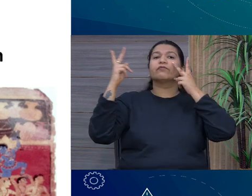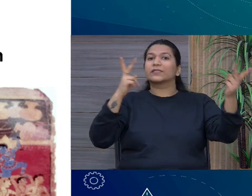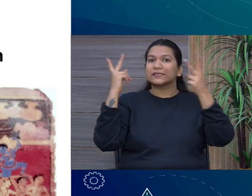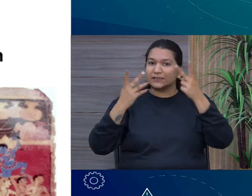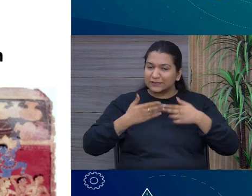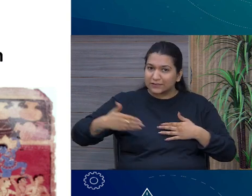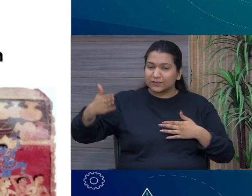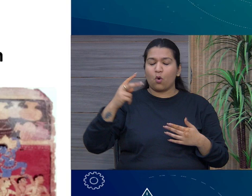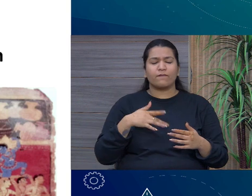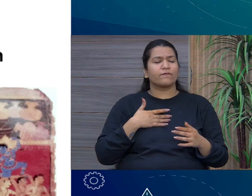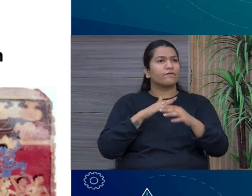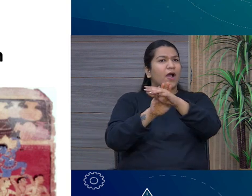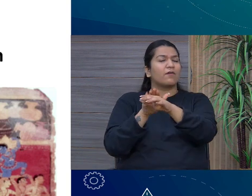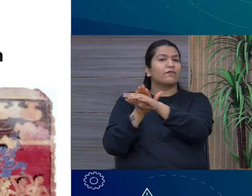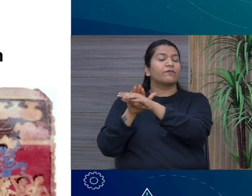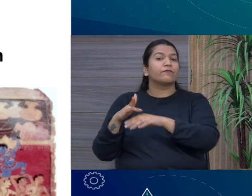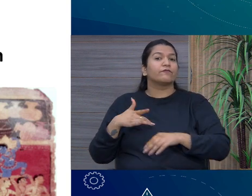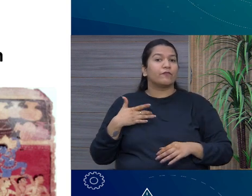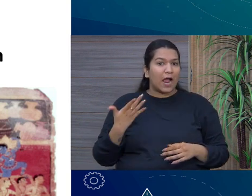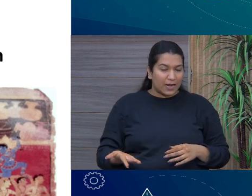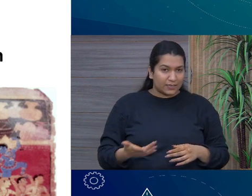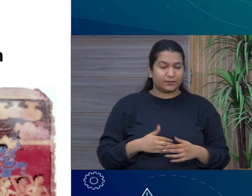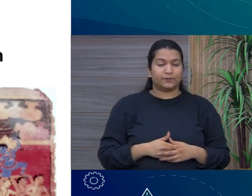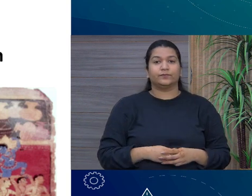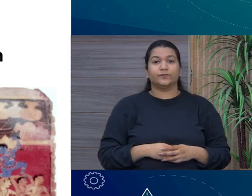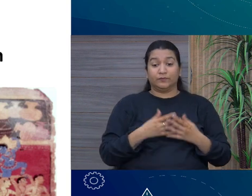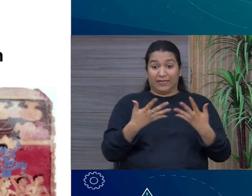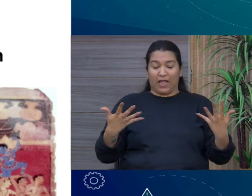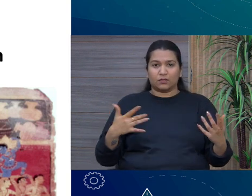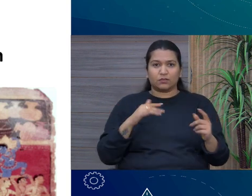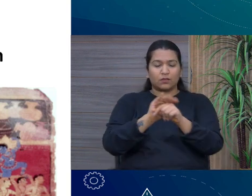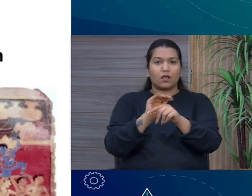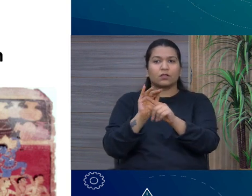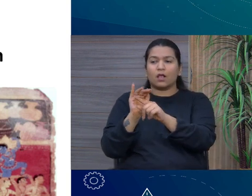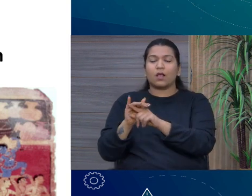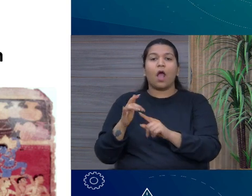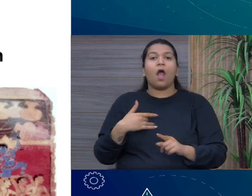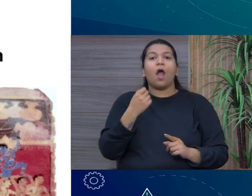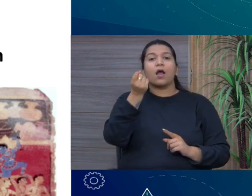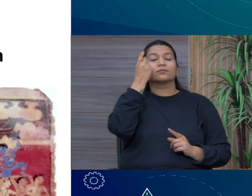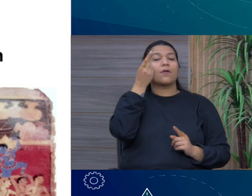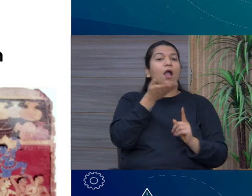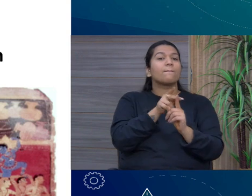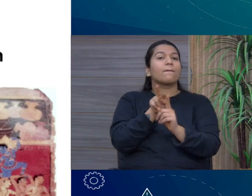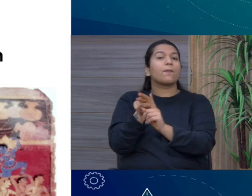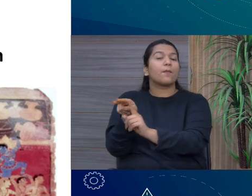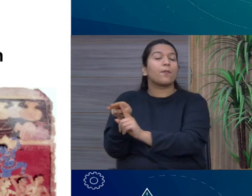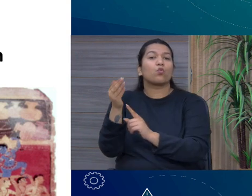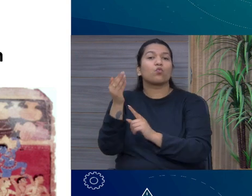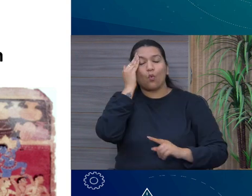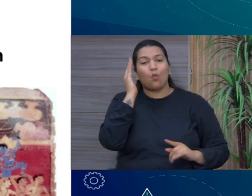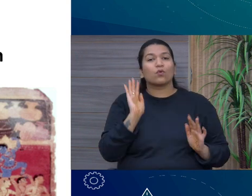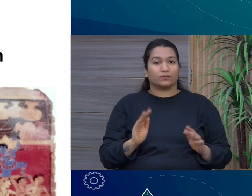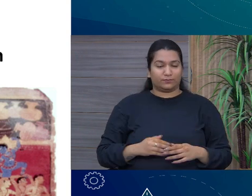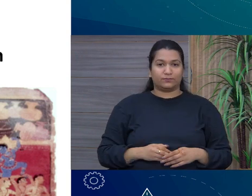का आभास करवा सकते हैं थ्रू फिजिकल कह सकते हैं कि उनको चीज़ों को दिखा करके और